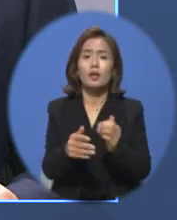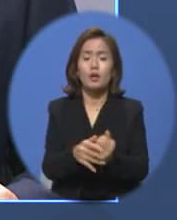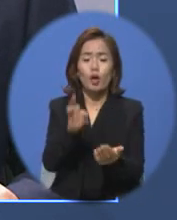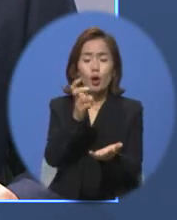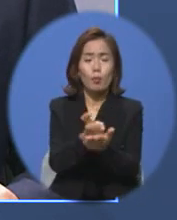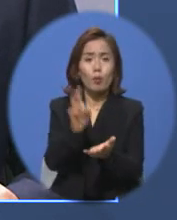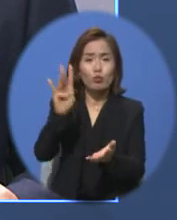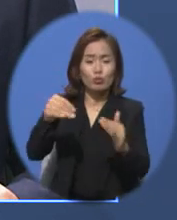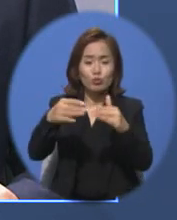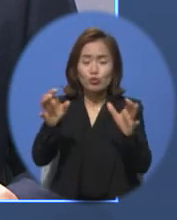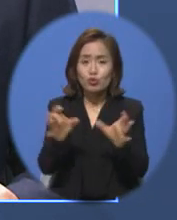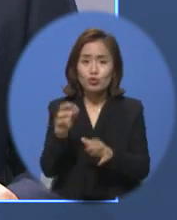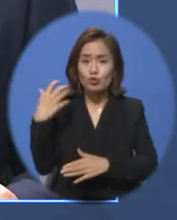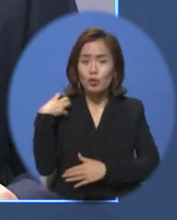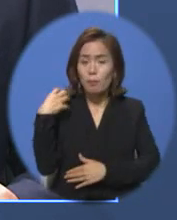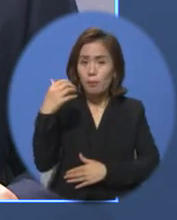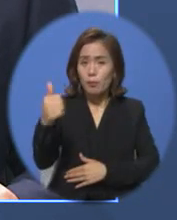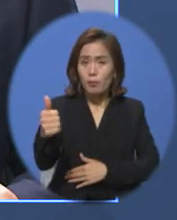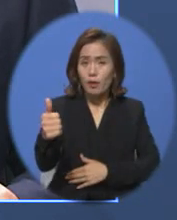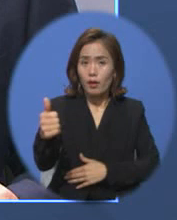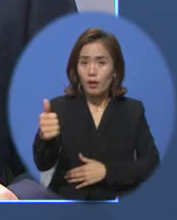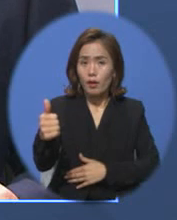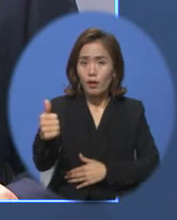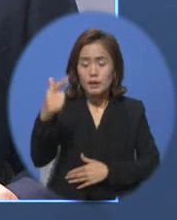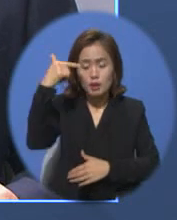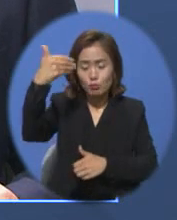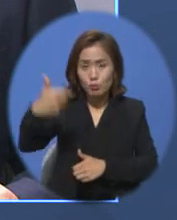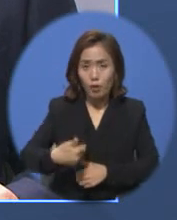권력의압력때문에수사권을행사하지못하고있다고조목조목지적했습니다.그결과당시법무부장관은